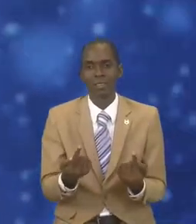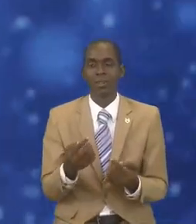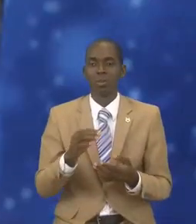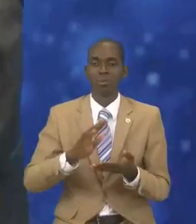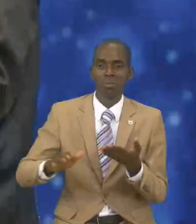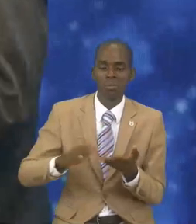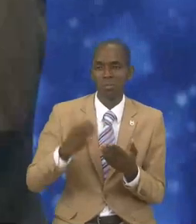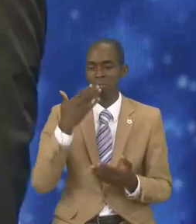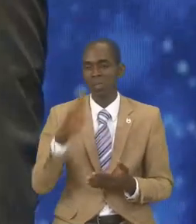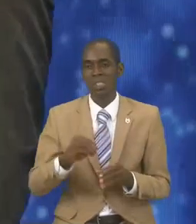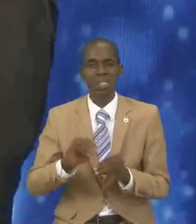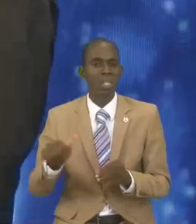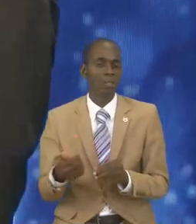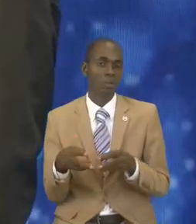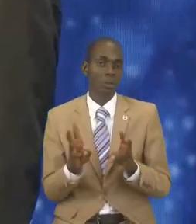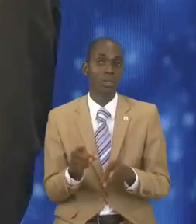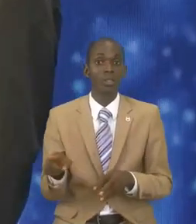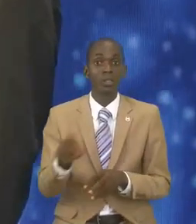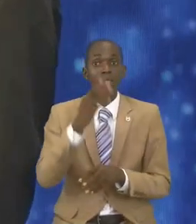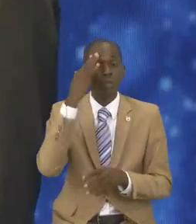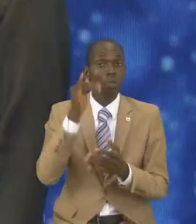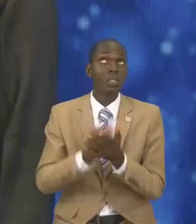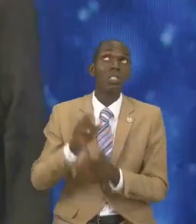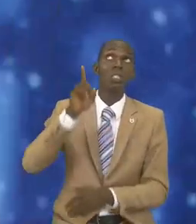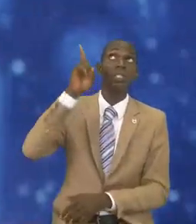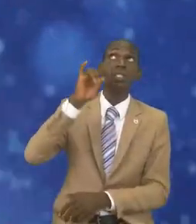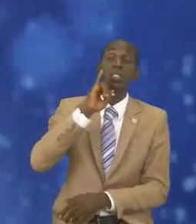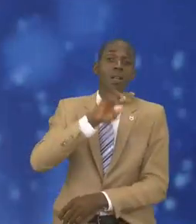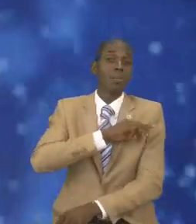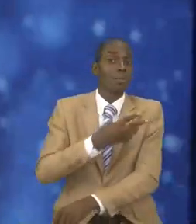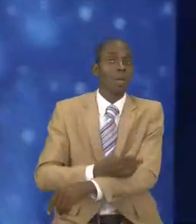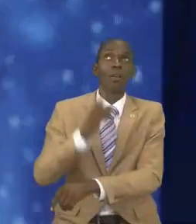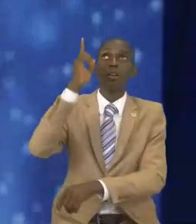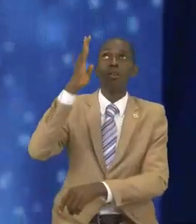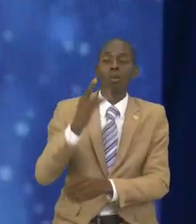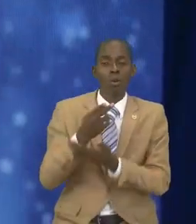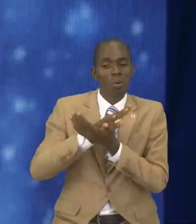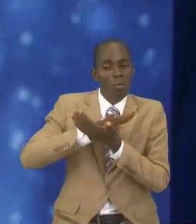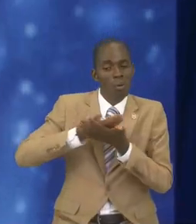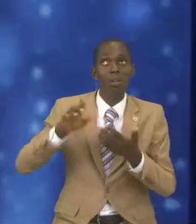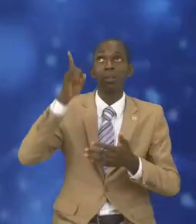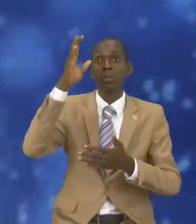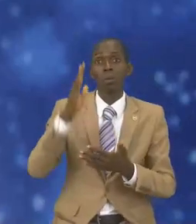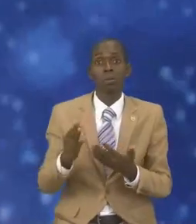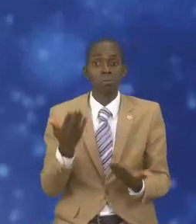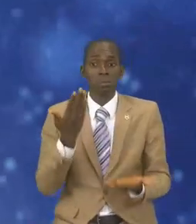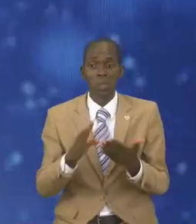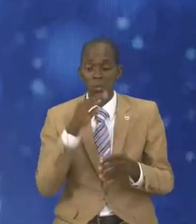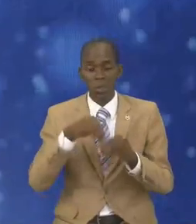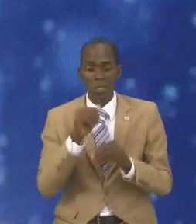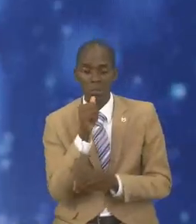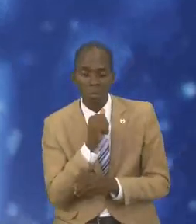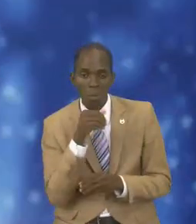le péché d'aucune manière. Ils savent qu'il est un Dieu puissant, un Dieu saint. Et que ce soit en privé ou en